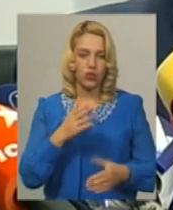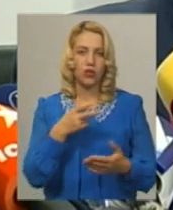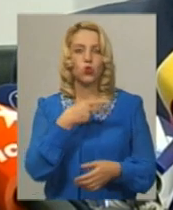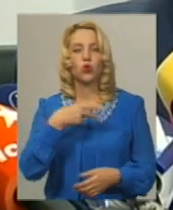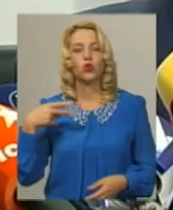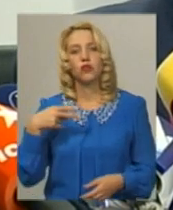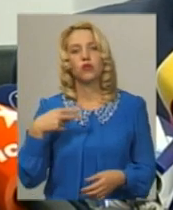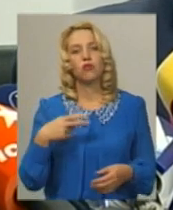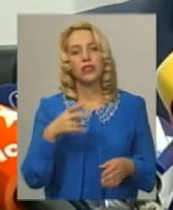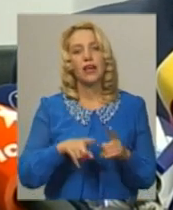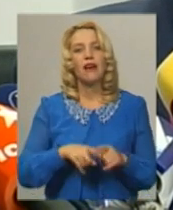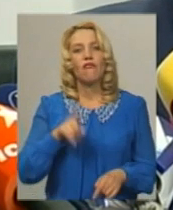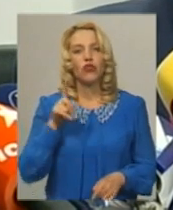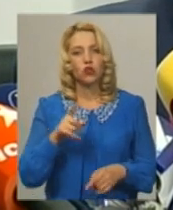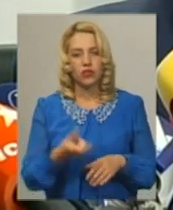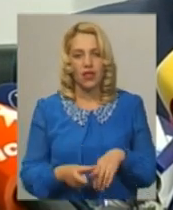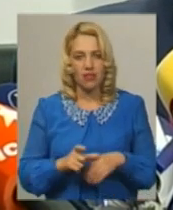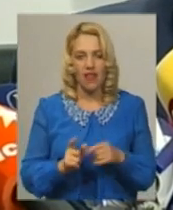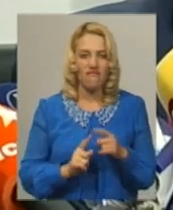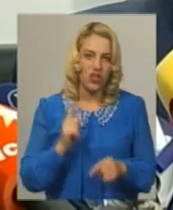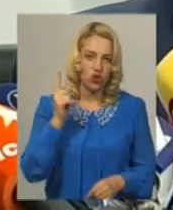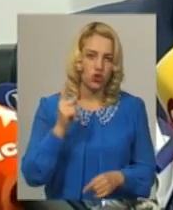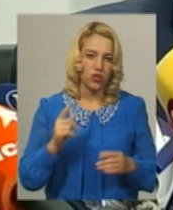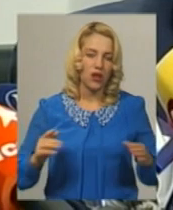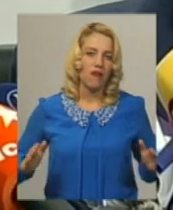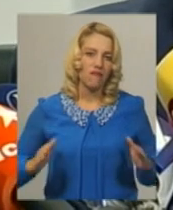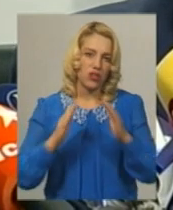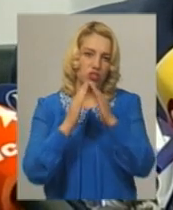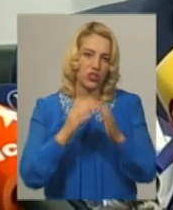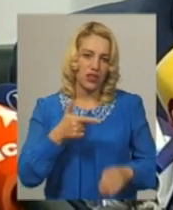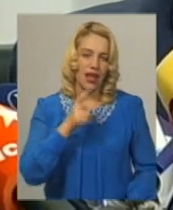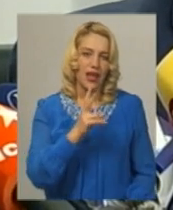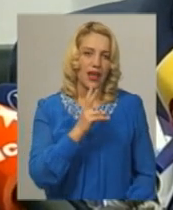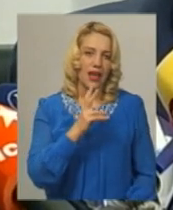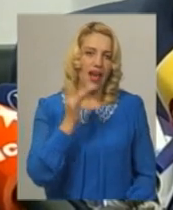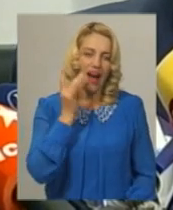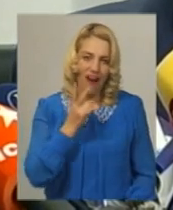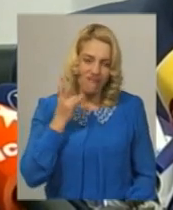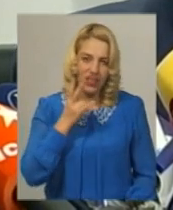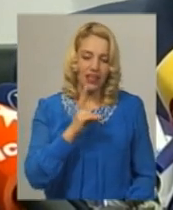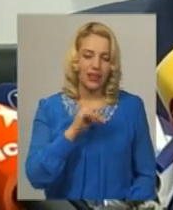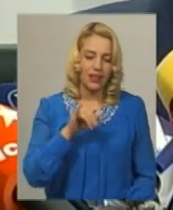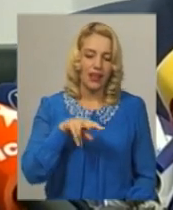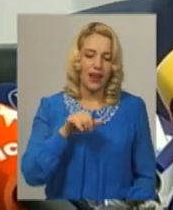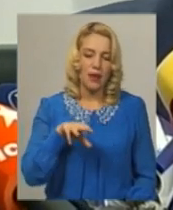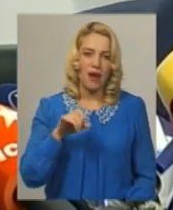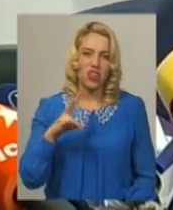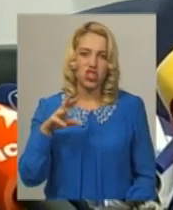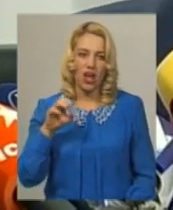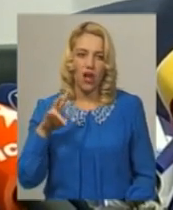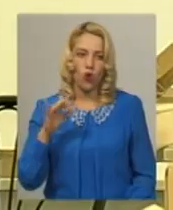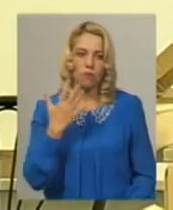дорівнювати висоті найвищої вершини Африки Кіліманджаро – 5 кілометрів